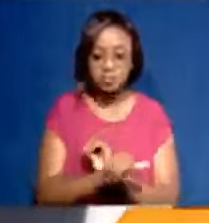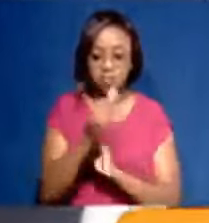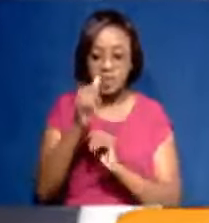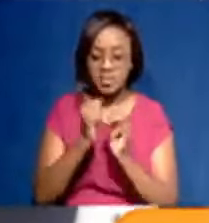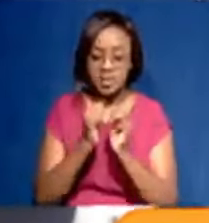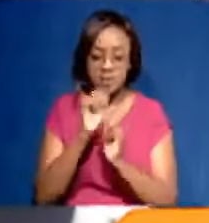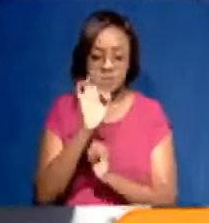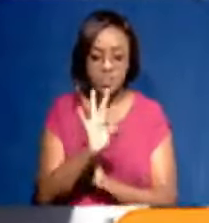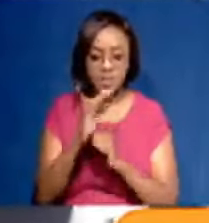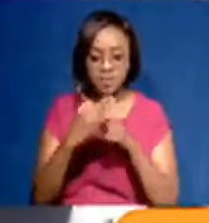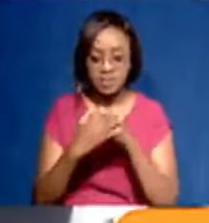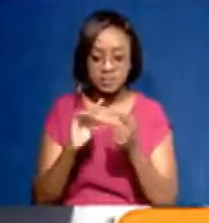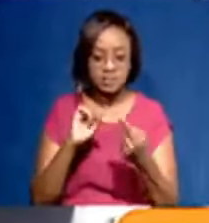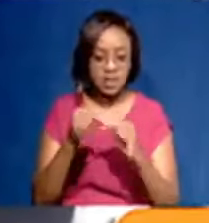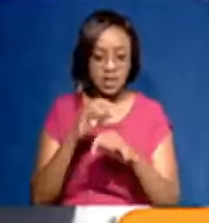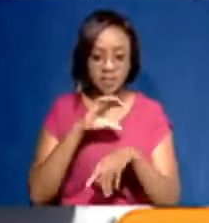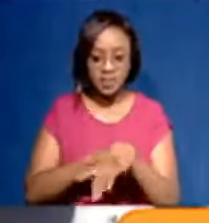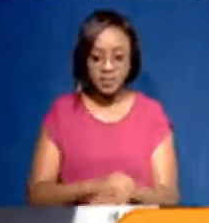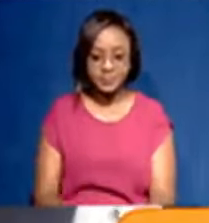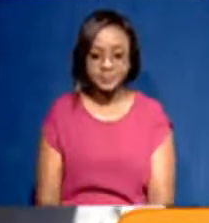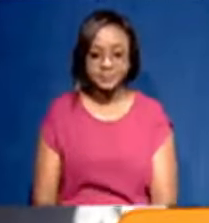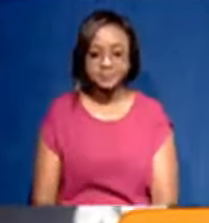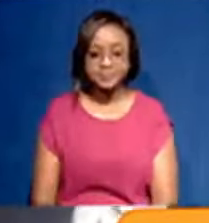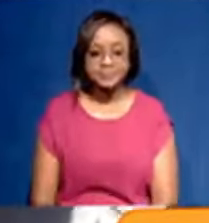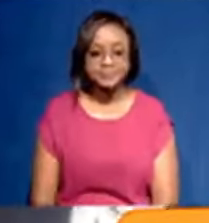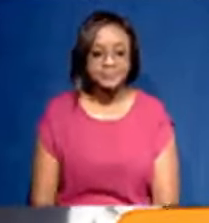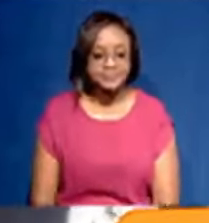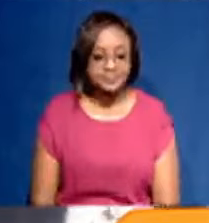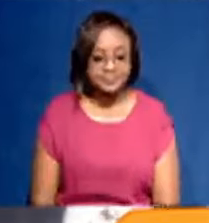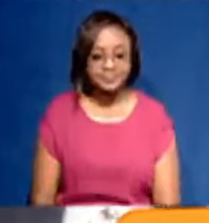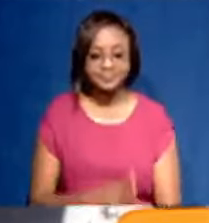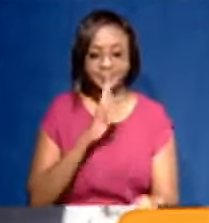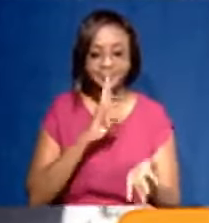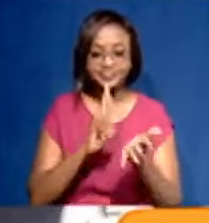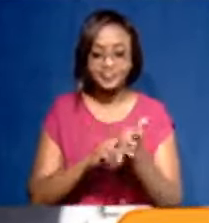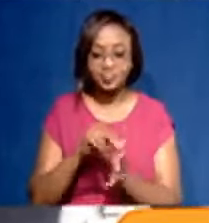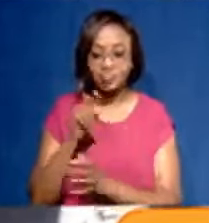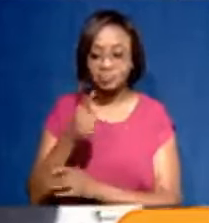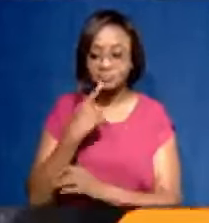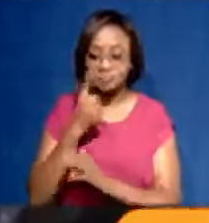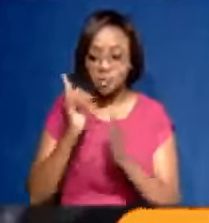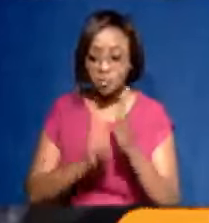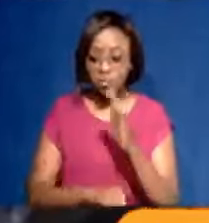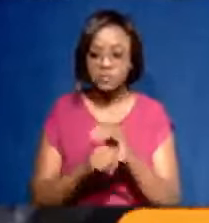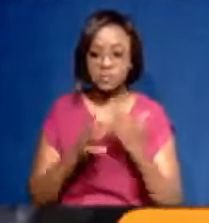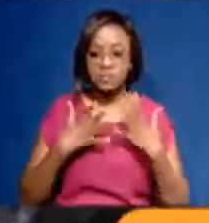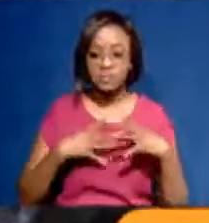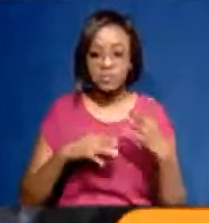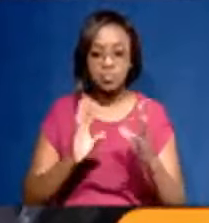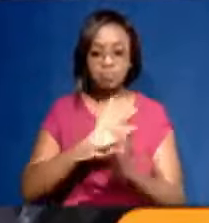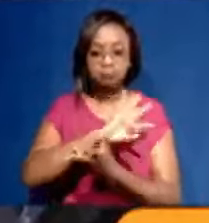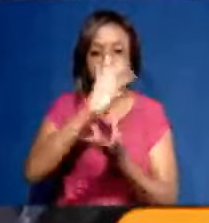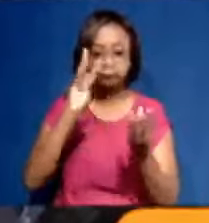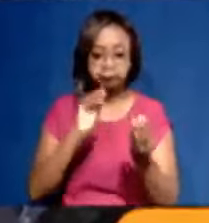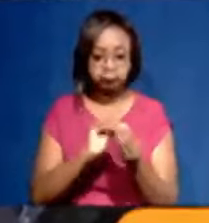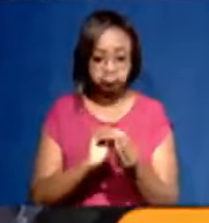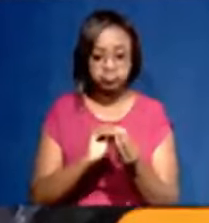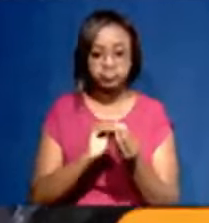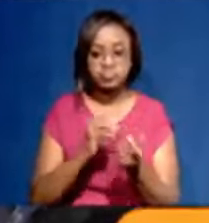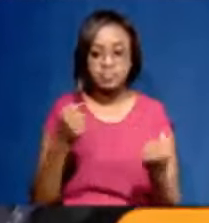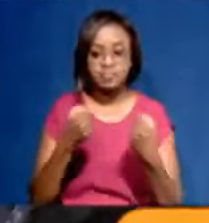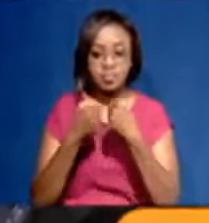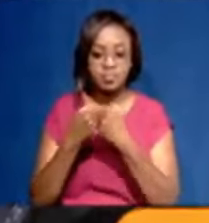39 wakijeruhiwa. Hata hivyo, ripoti hiyo inabaini kuwa huenda idadi ya majeruhi ilikuwa kubwa zaidi,